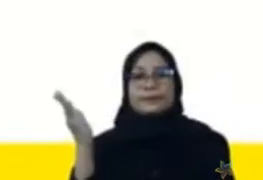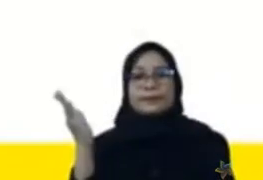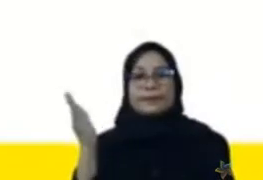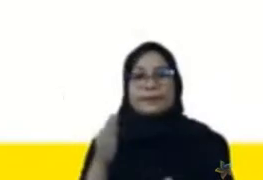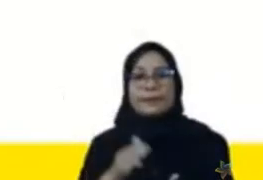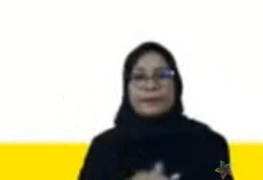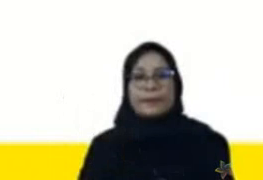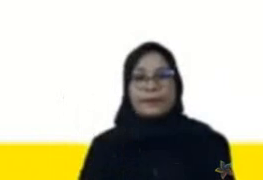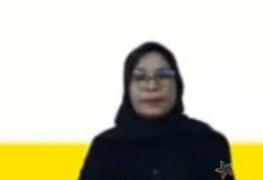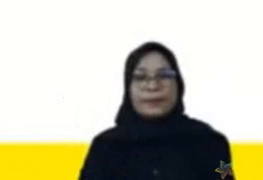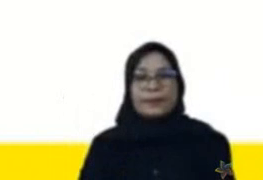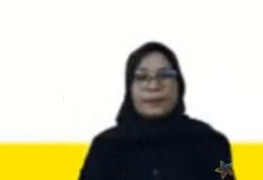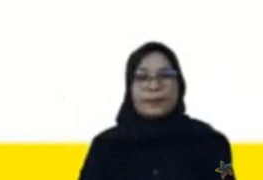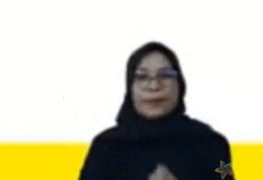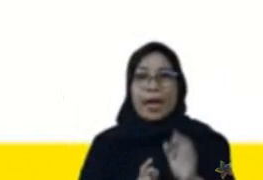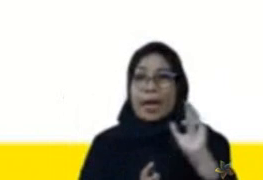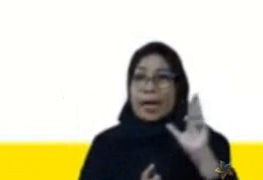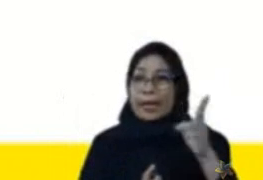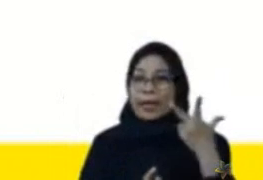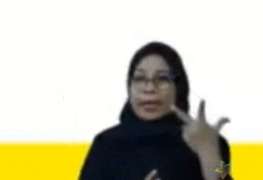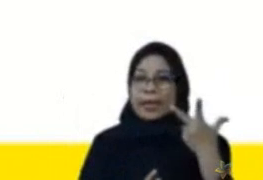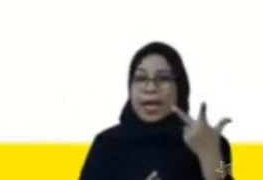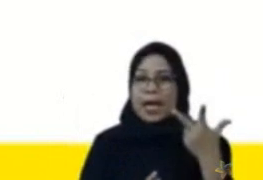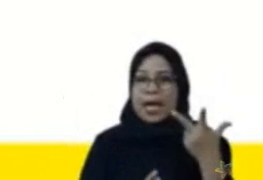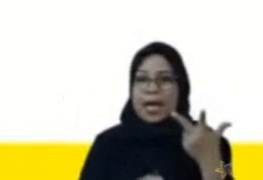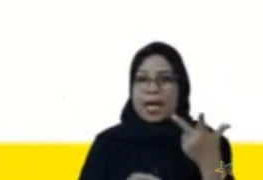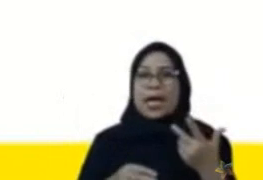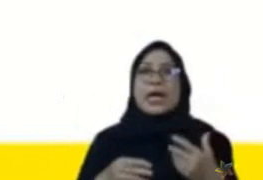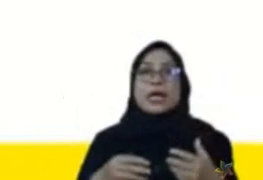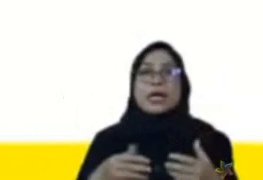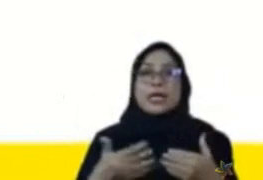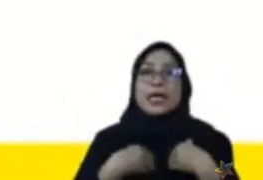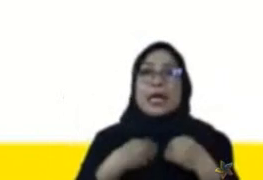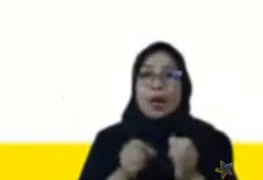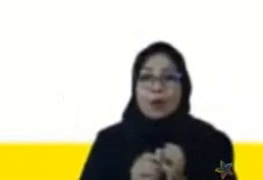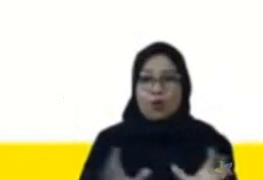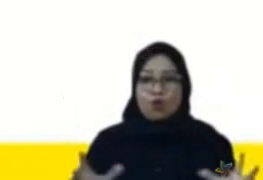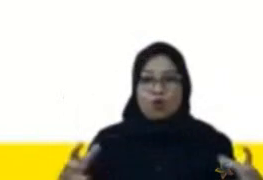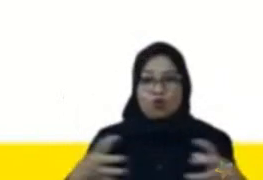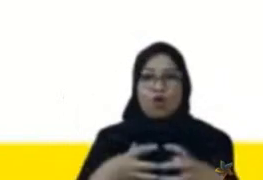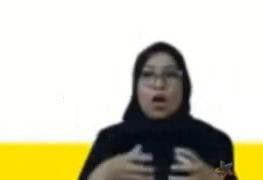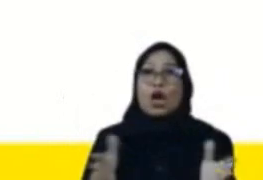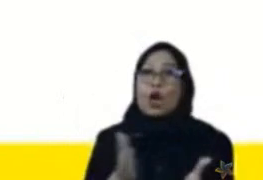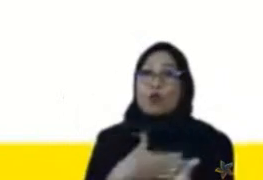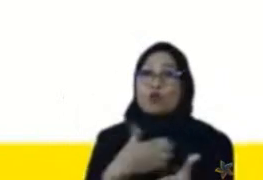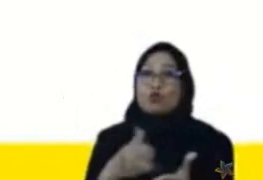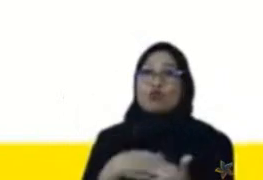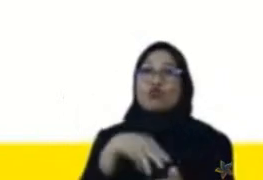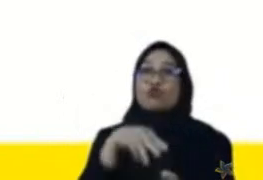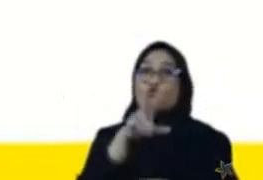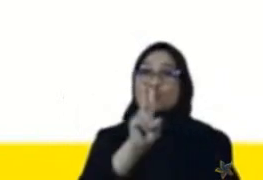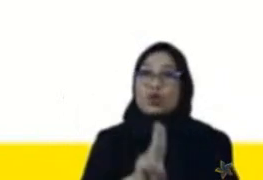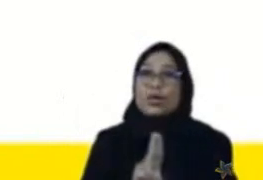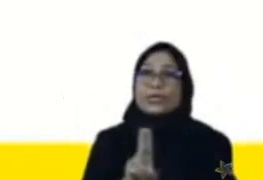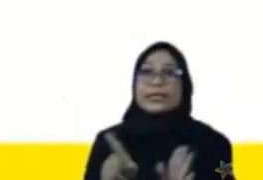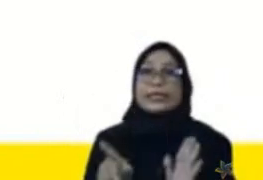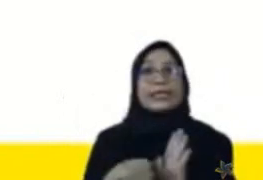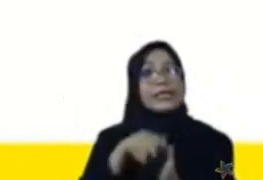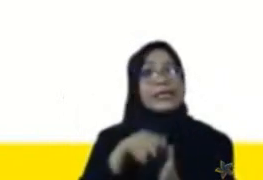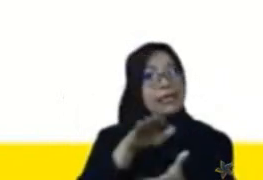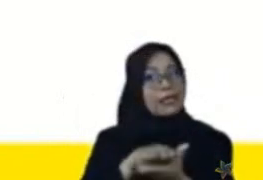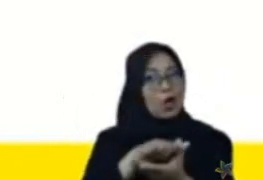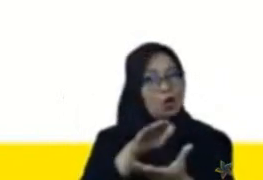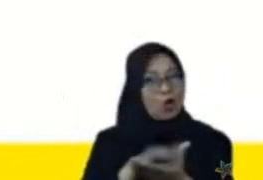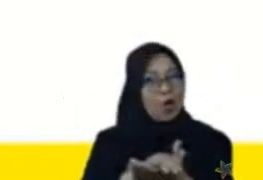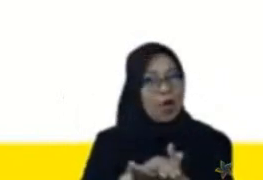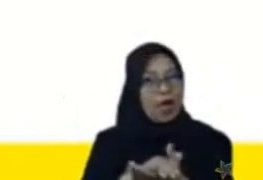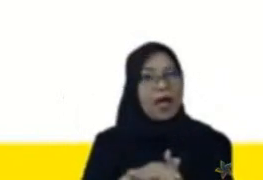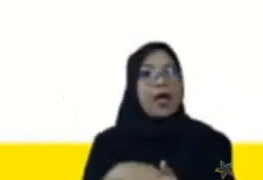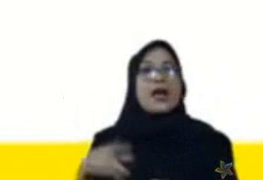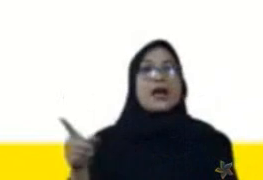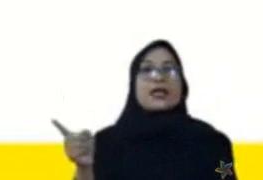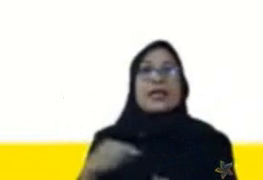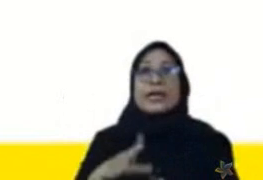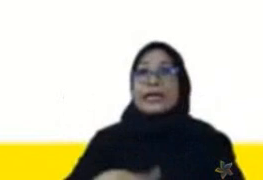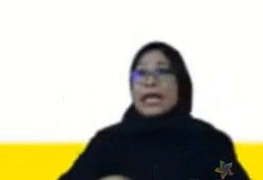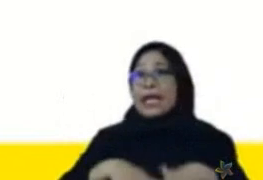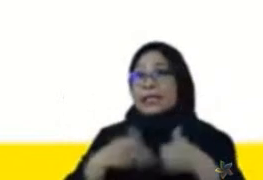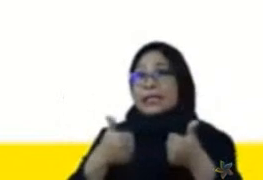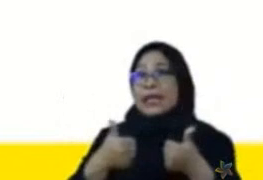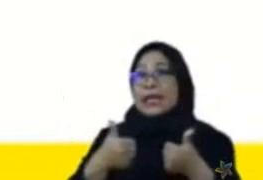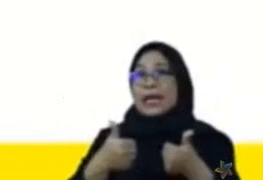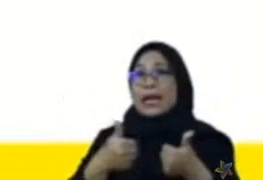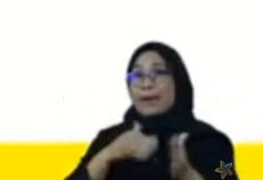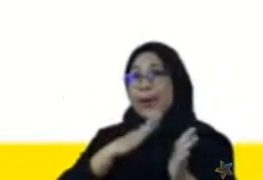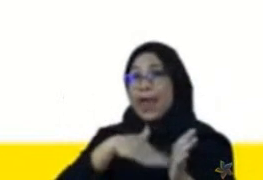Nah, yang ketiga itu saya melakukan pengumpulan buku tugas ke sekolah berdasarkan kegiatan pembelajaran yang